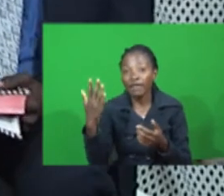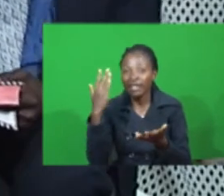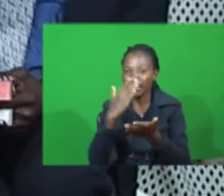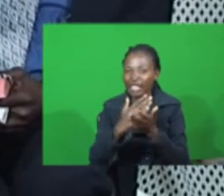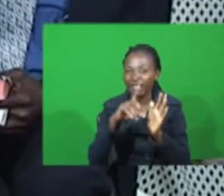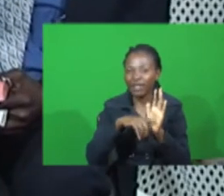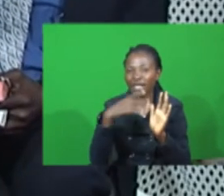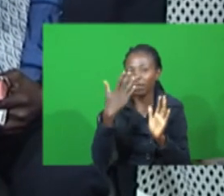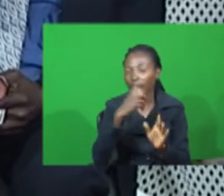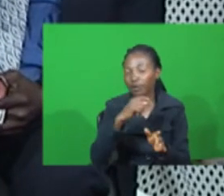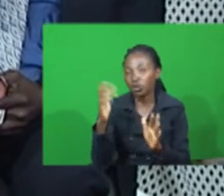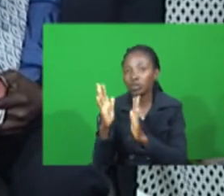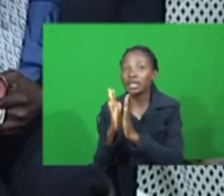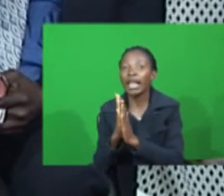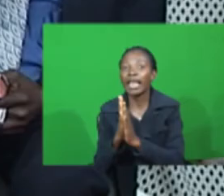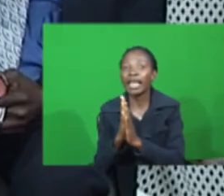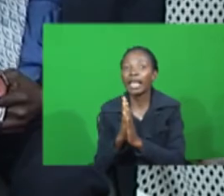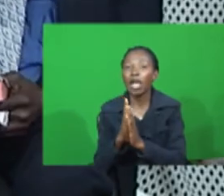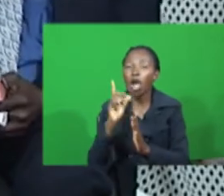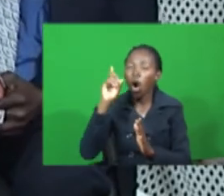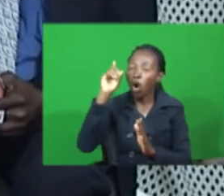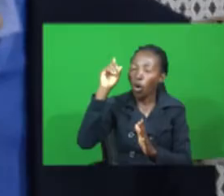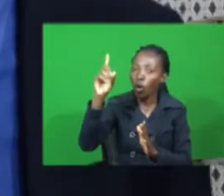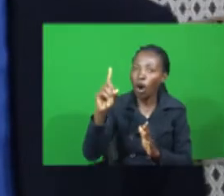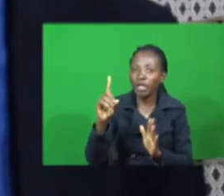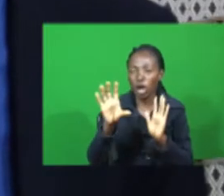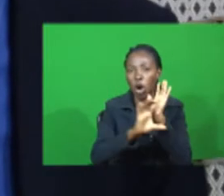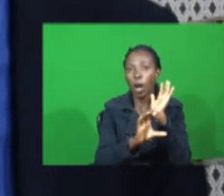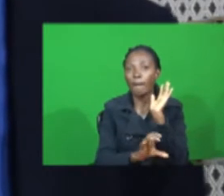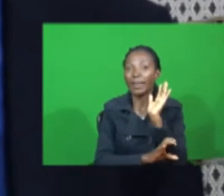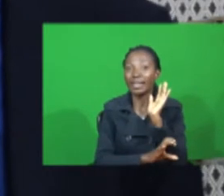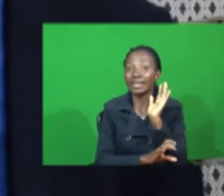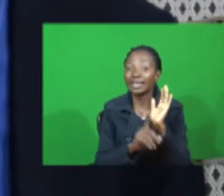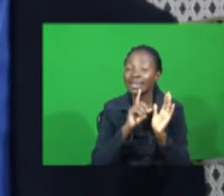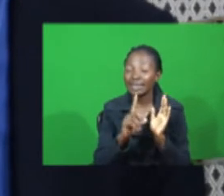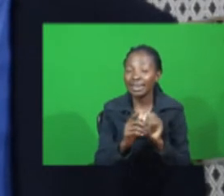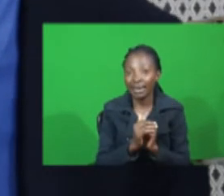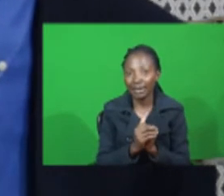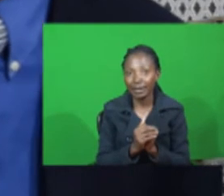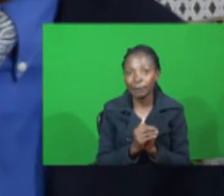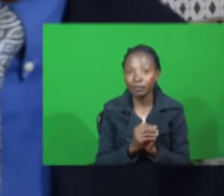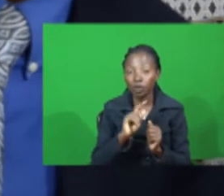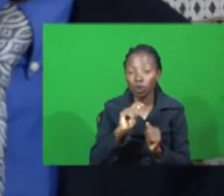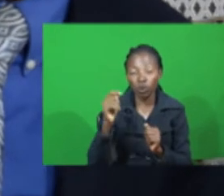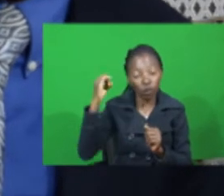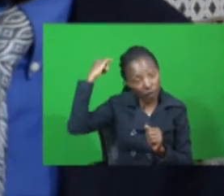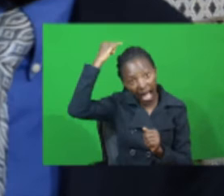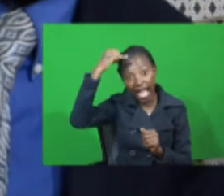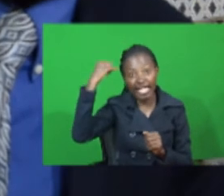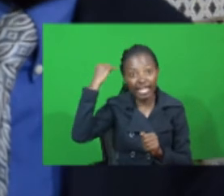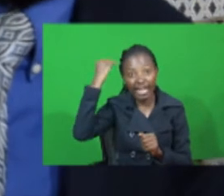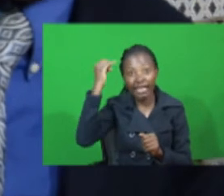kubva pavhesi ya 5 kuenda pana 10. Ehe. Mwari akanga arayira anoti achiti kuvaIsraeri,